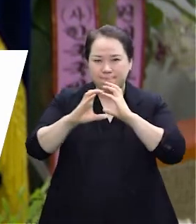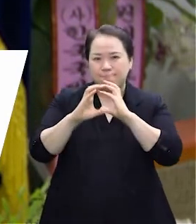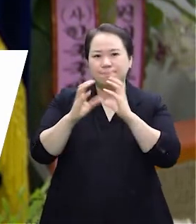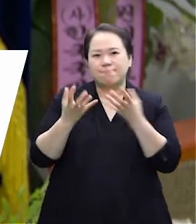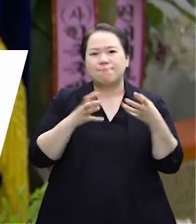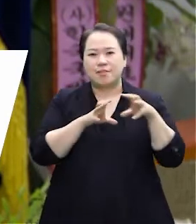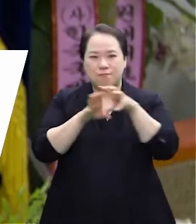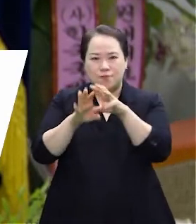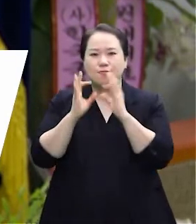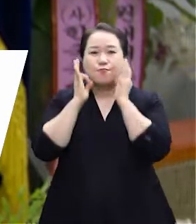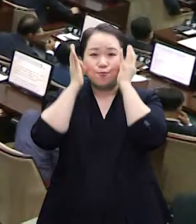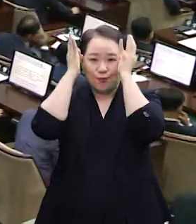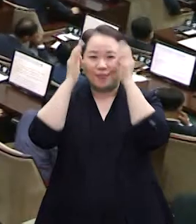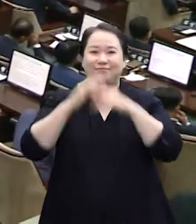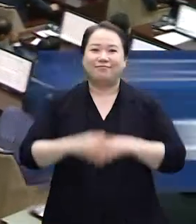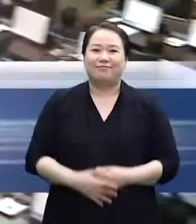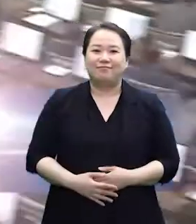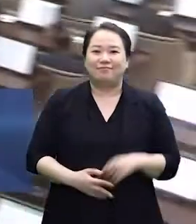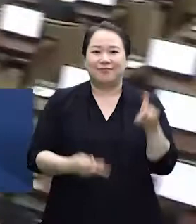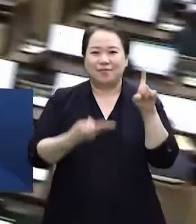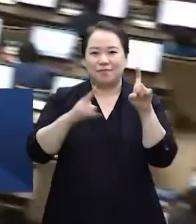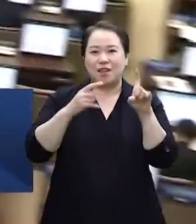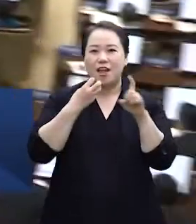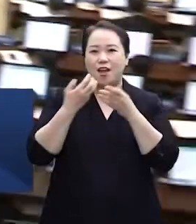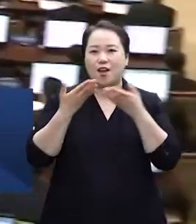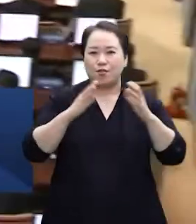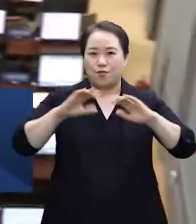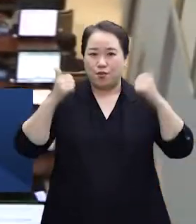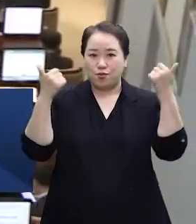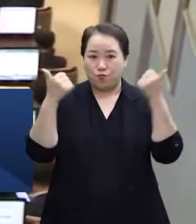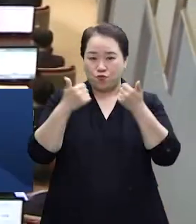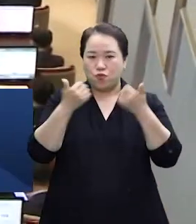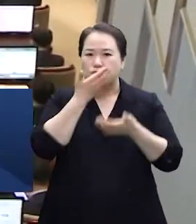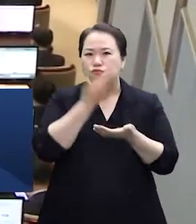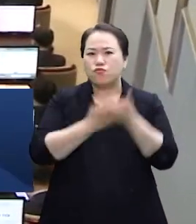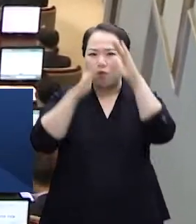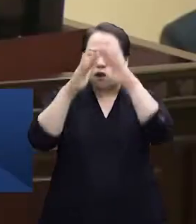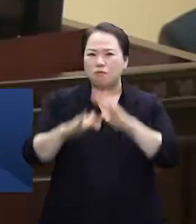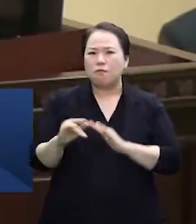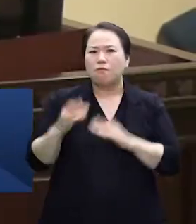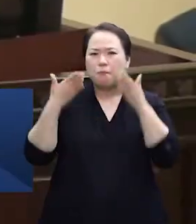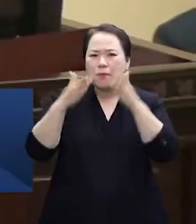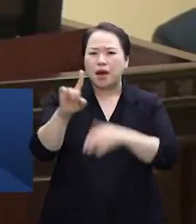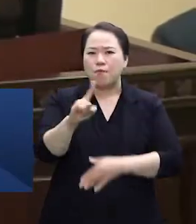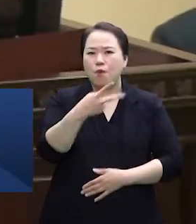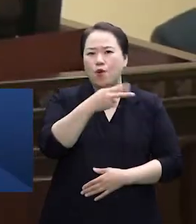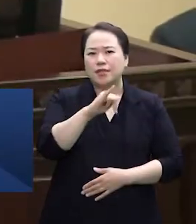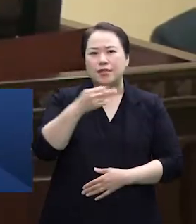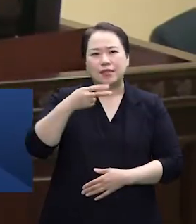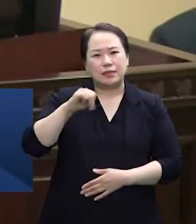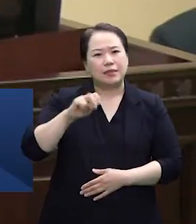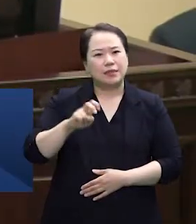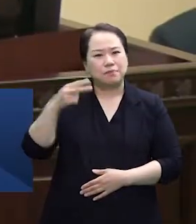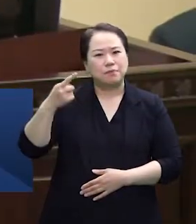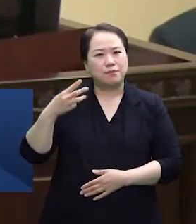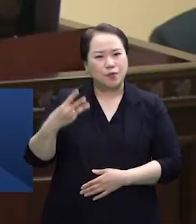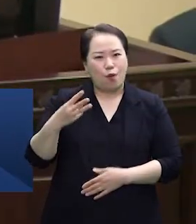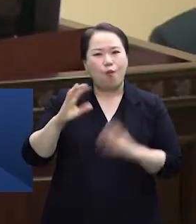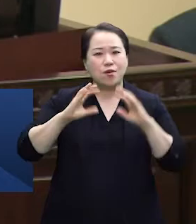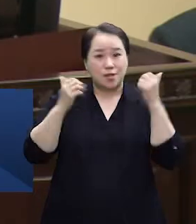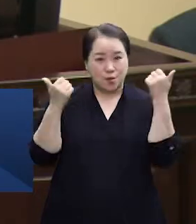협치하는 그런 정치를 하도록. 제10대 경기도의회 후반기 핵심 기조는 디딤돌의회.